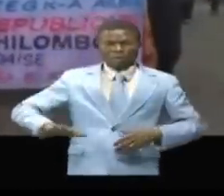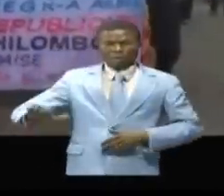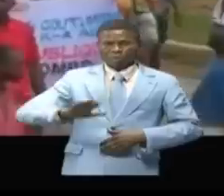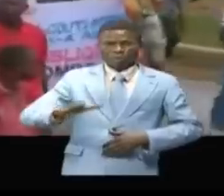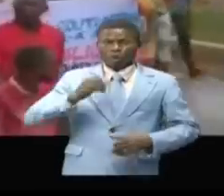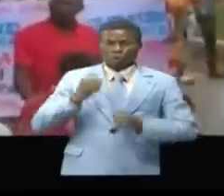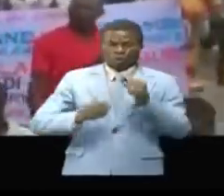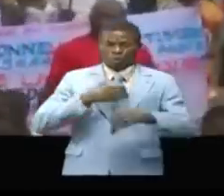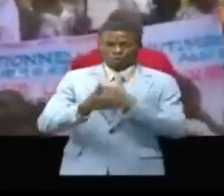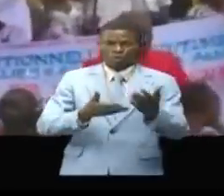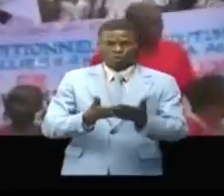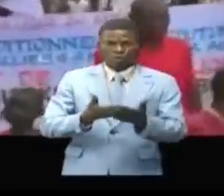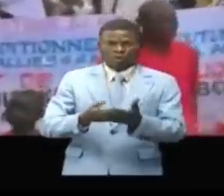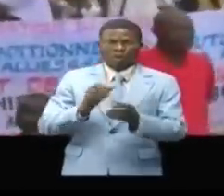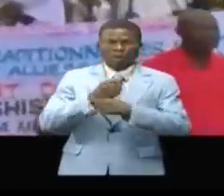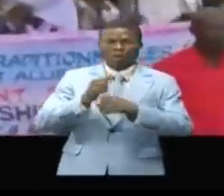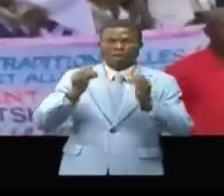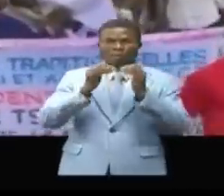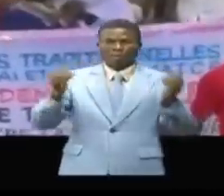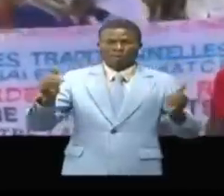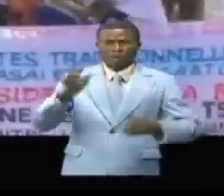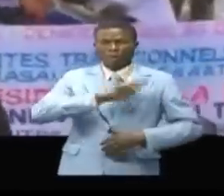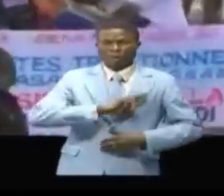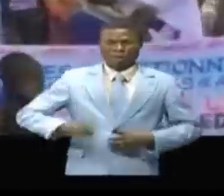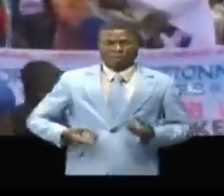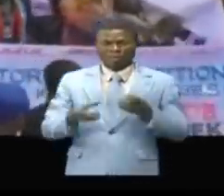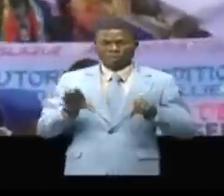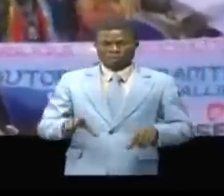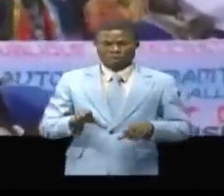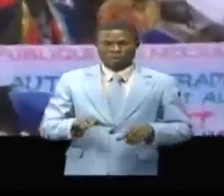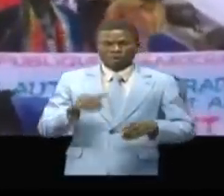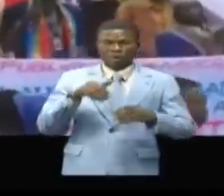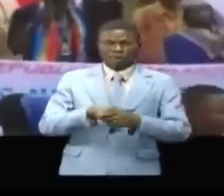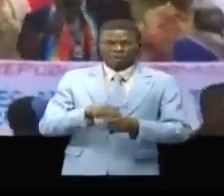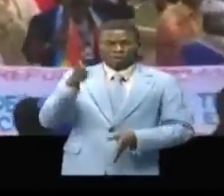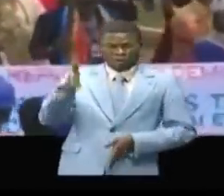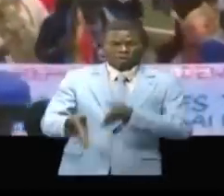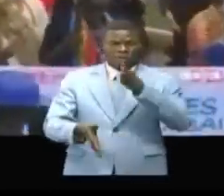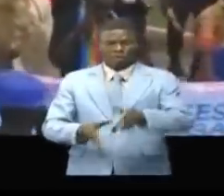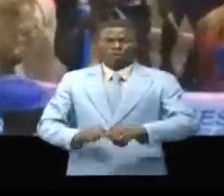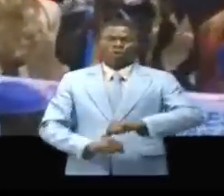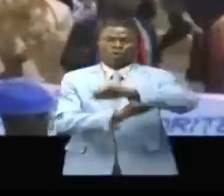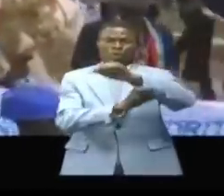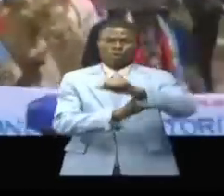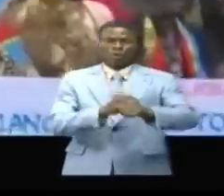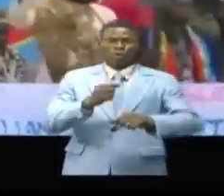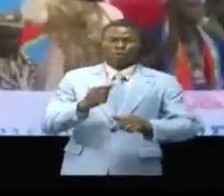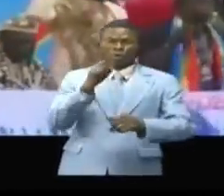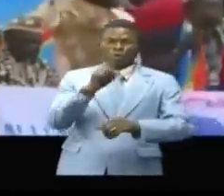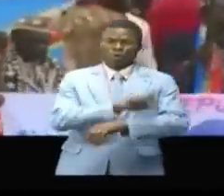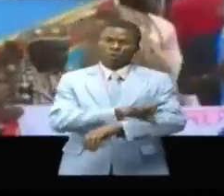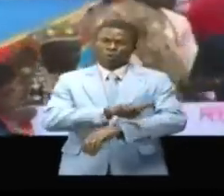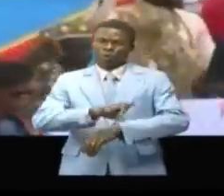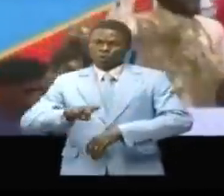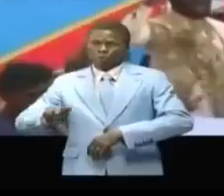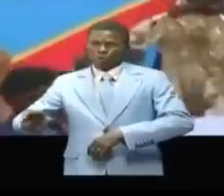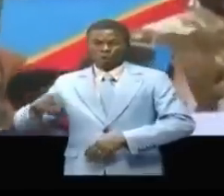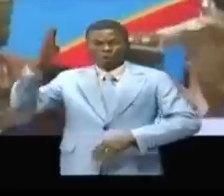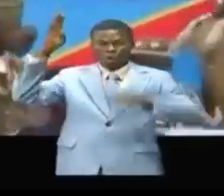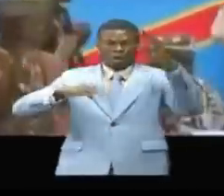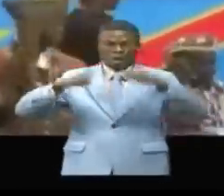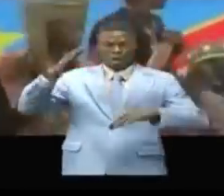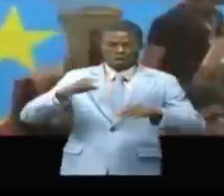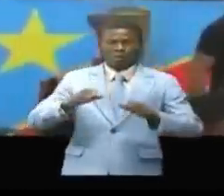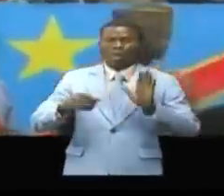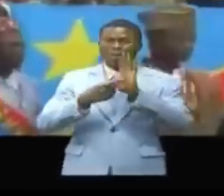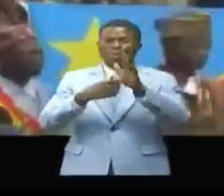les efforts qu'ils mènent pour rétablir la paix en RDC. Au cours de cette marche de soutien de plus d'une heure, sous une pluie fine,